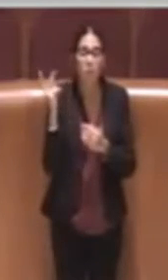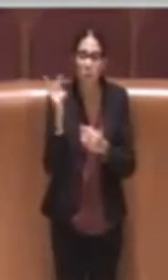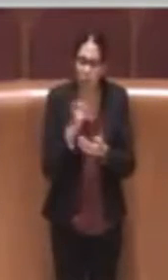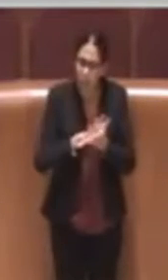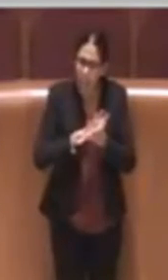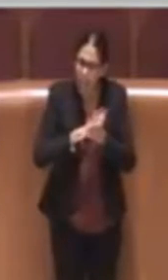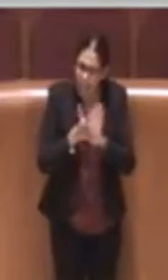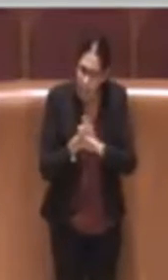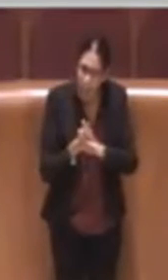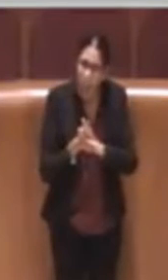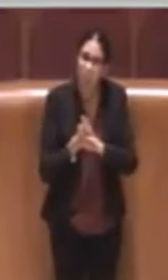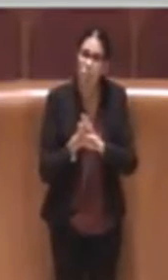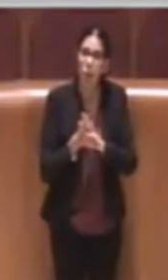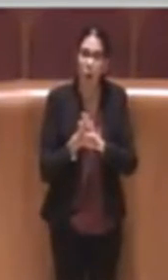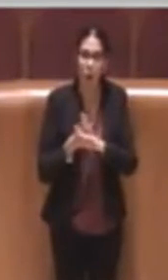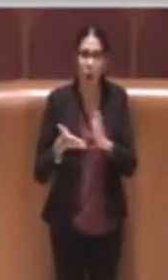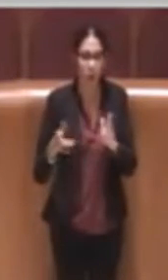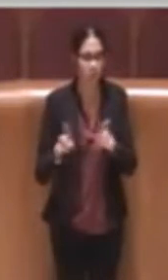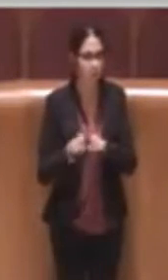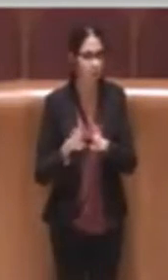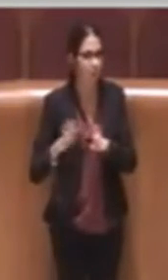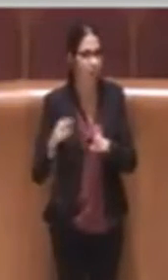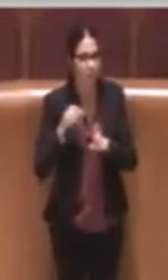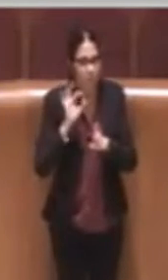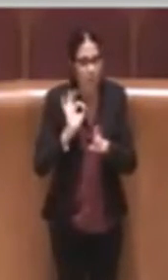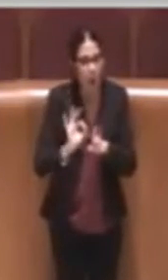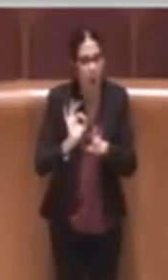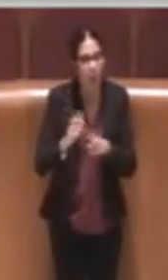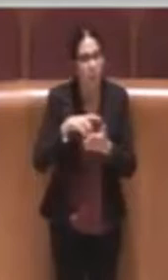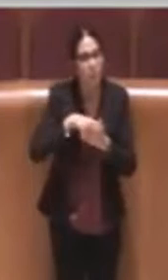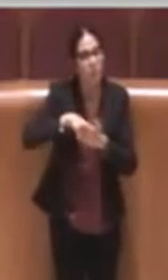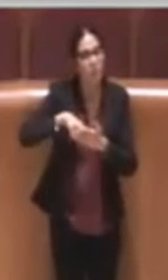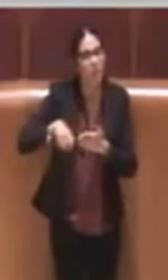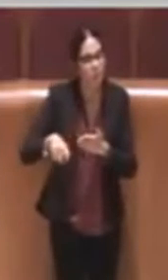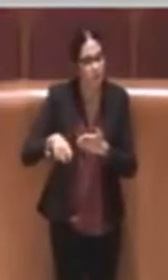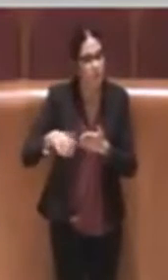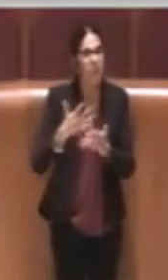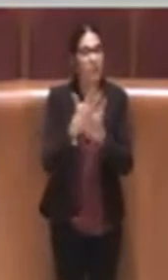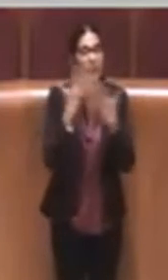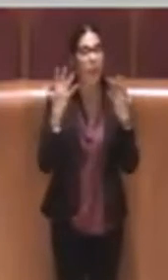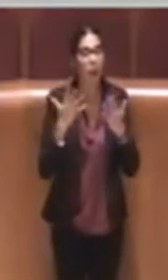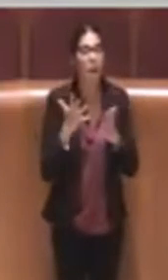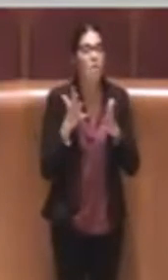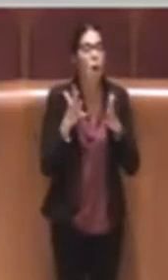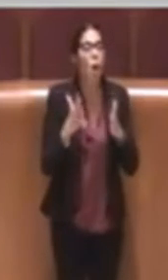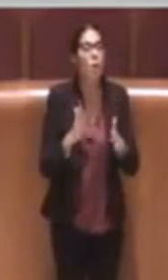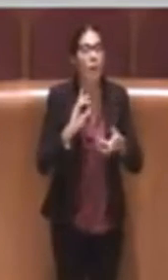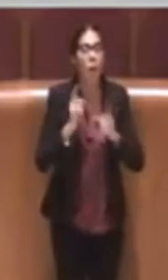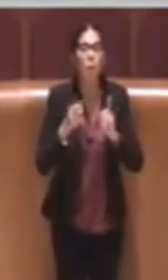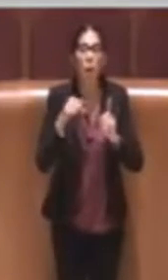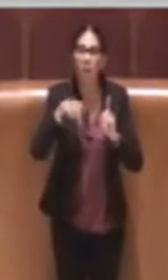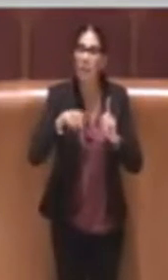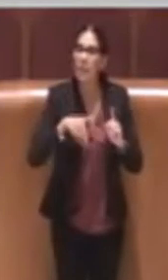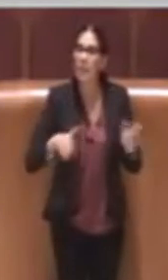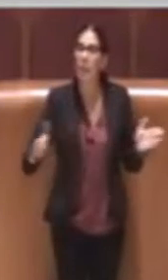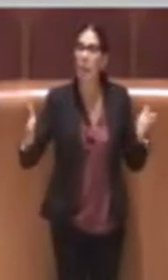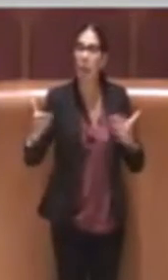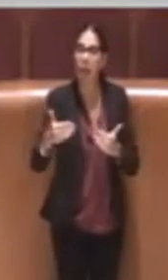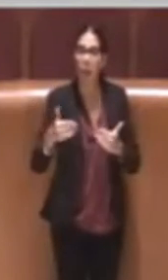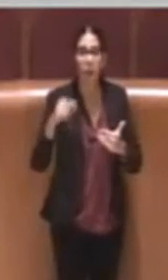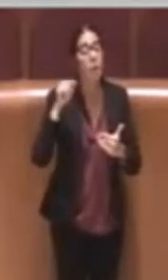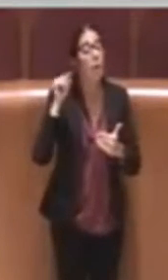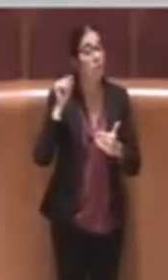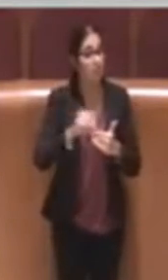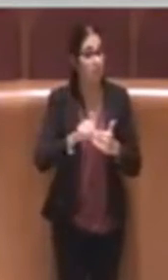altri mette in risalto quella che è la chiara volontà politica di quest'Aula, è un